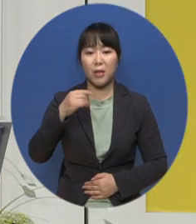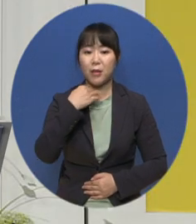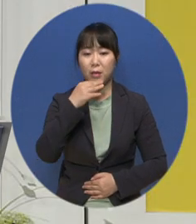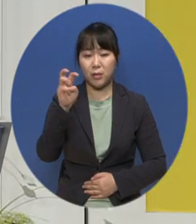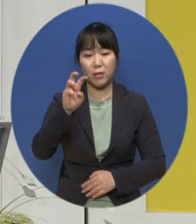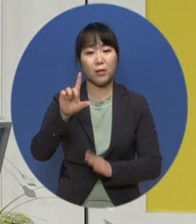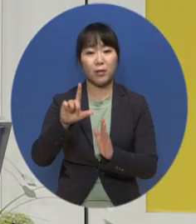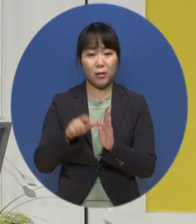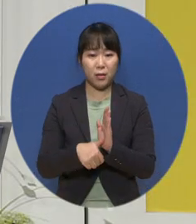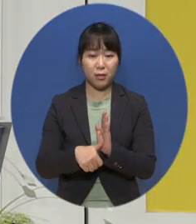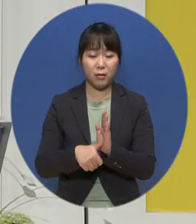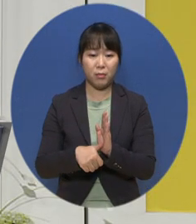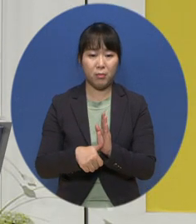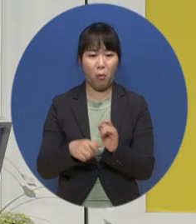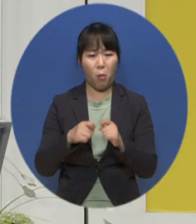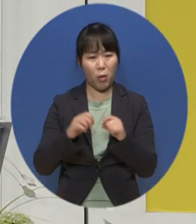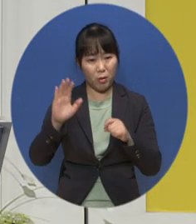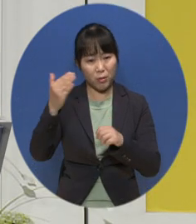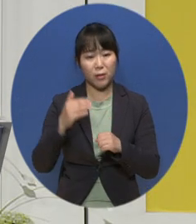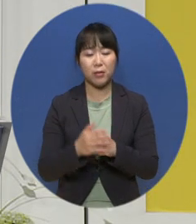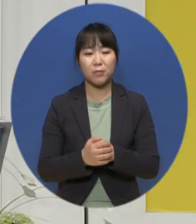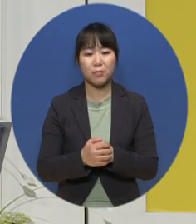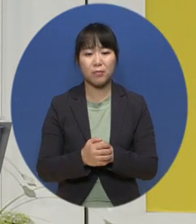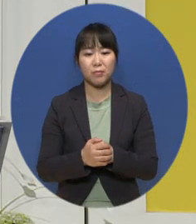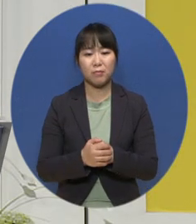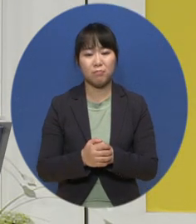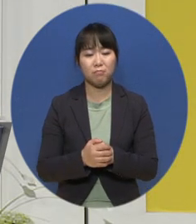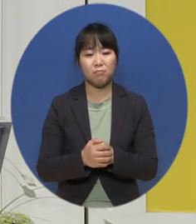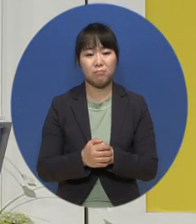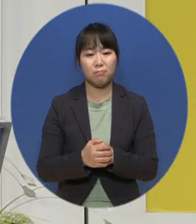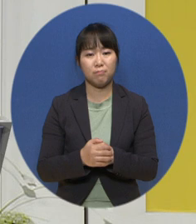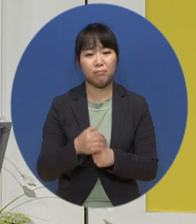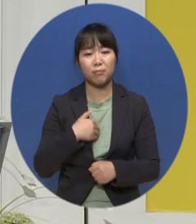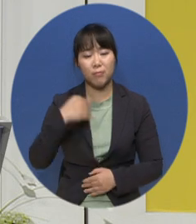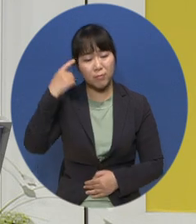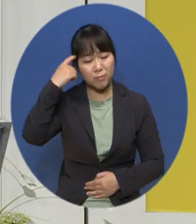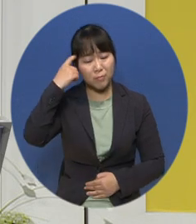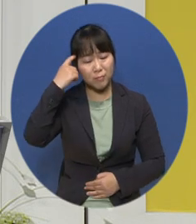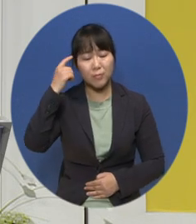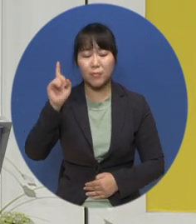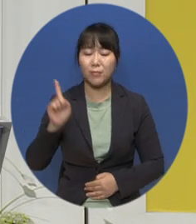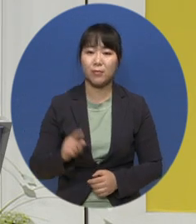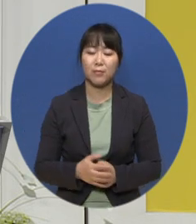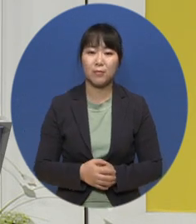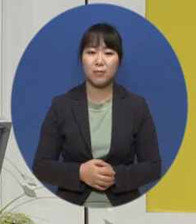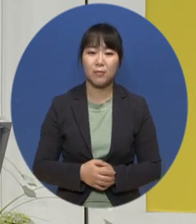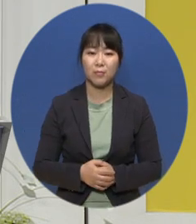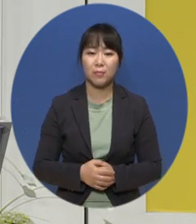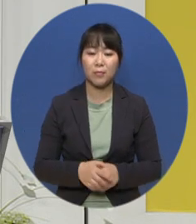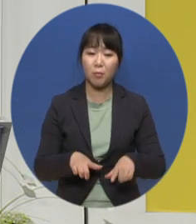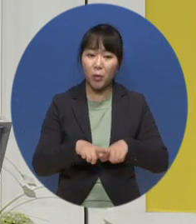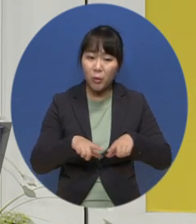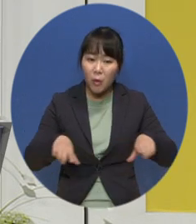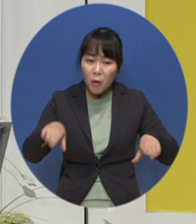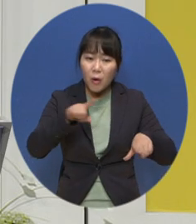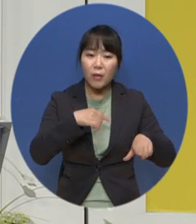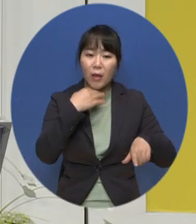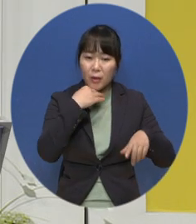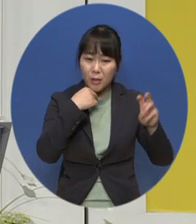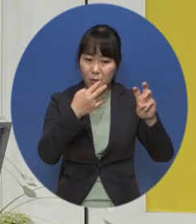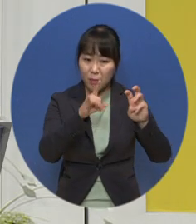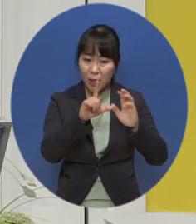어 이거 한참 때는 그래서 저는 이런 생각을 가지고 있었습니다 대범한 쓰 한 30대 까지는